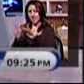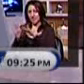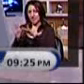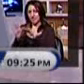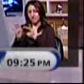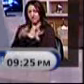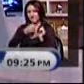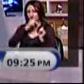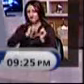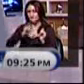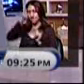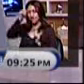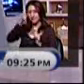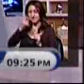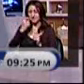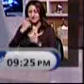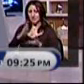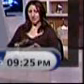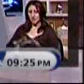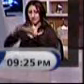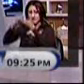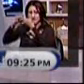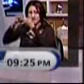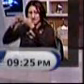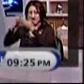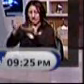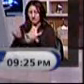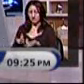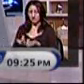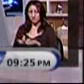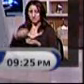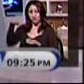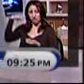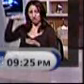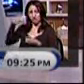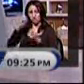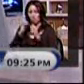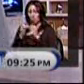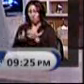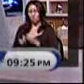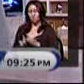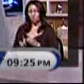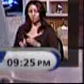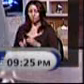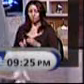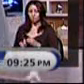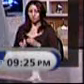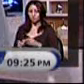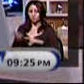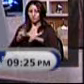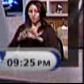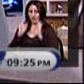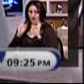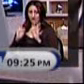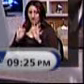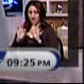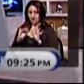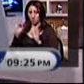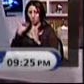هيساعد الرئيس الاشتراكي، يساعده على اساس ايه؟ يعني يروحوا يدوا لهم مشاريع عشان